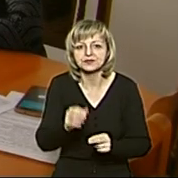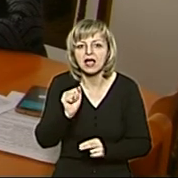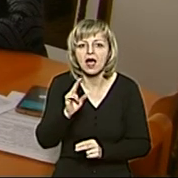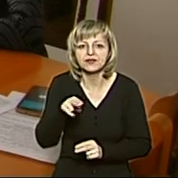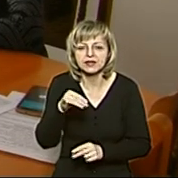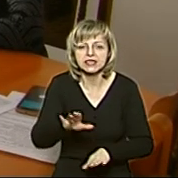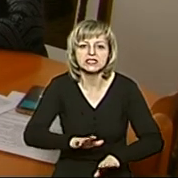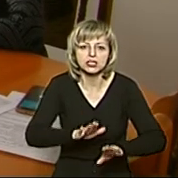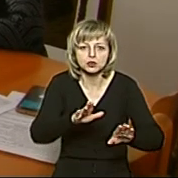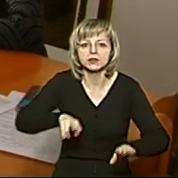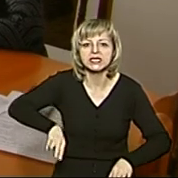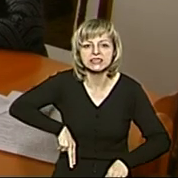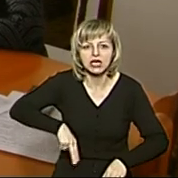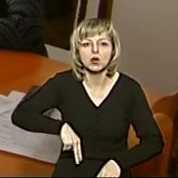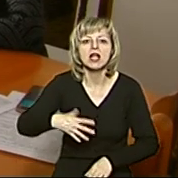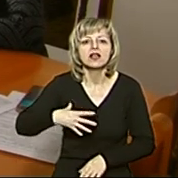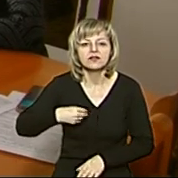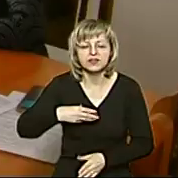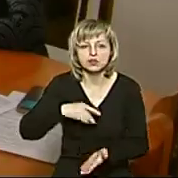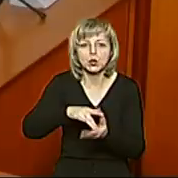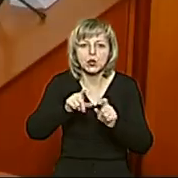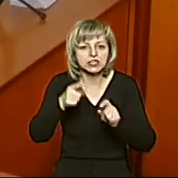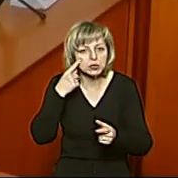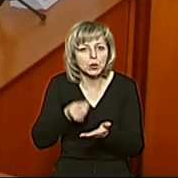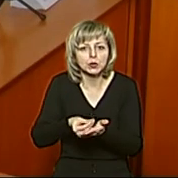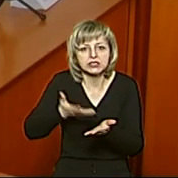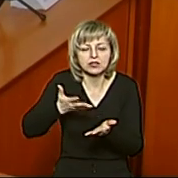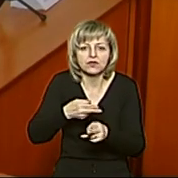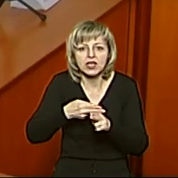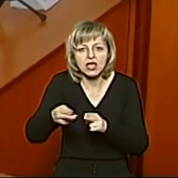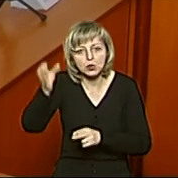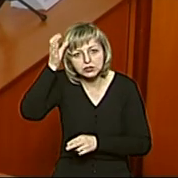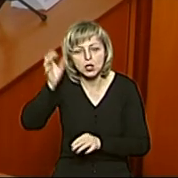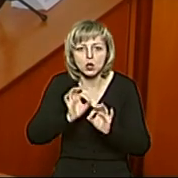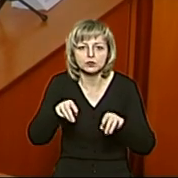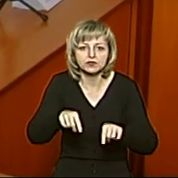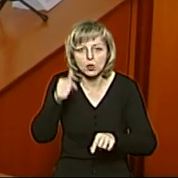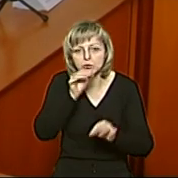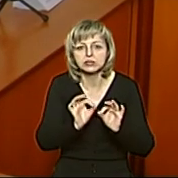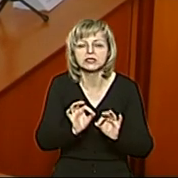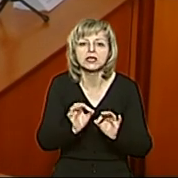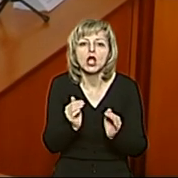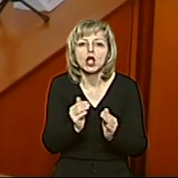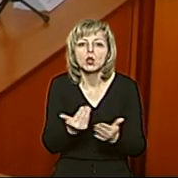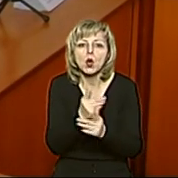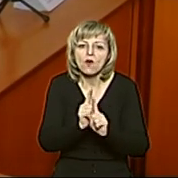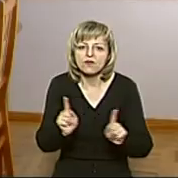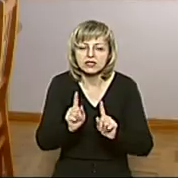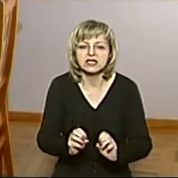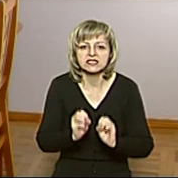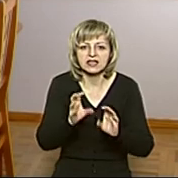заступник директора Львівського регіонального центру оцінювання якості освіти, розповів про цьогорічні новинки складання учасниками